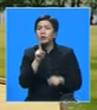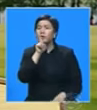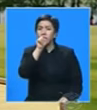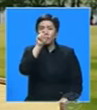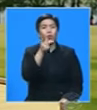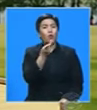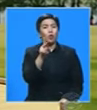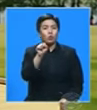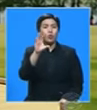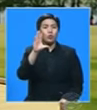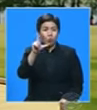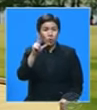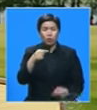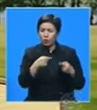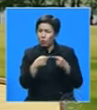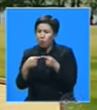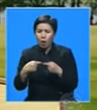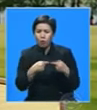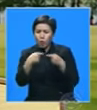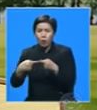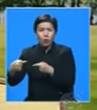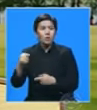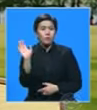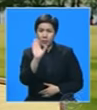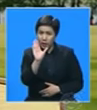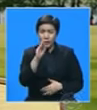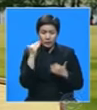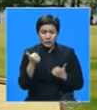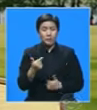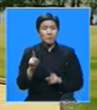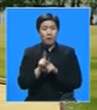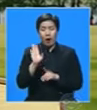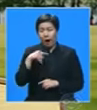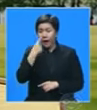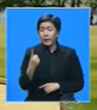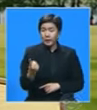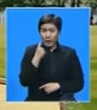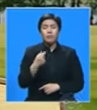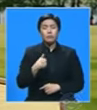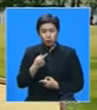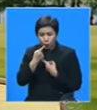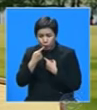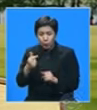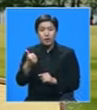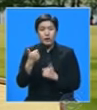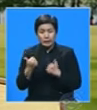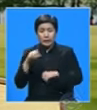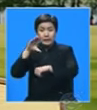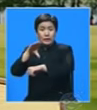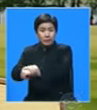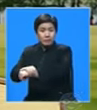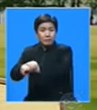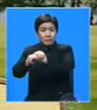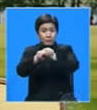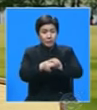ที่กสช.หรือที่รัฐบาลแม้กระทั่งที่ผมเองก็ส่งข้อความอะไรถามมาก็ได้นะครับพอจับได้พอถูกเ